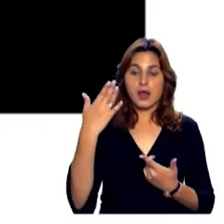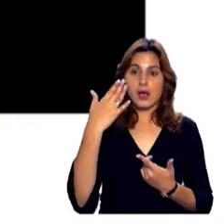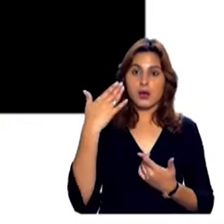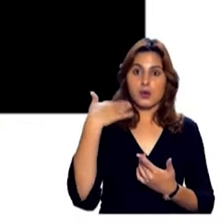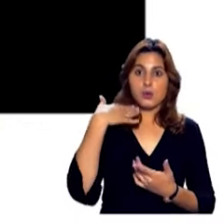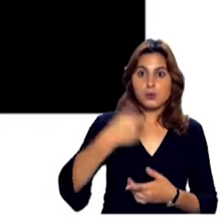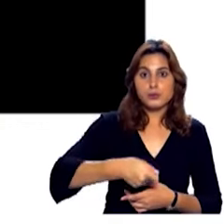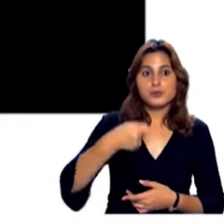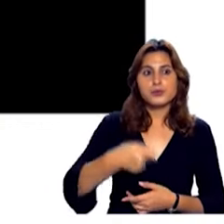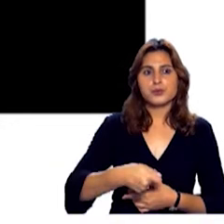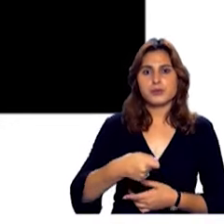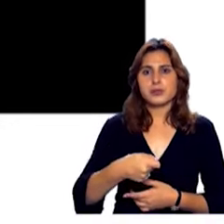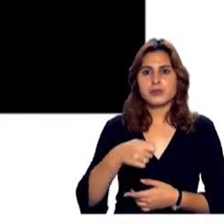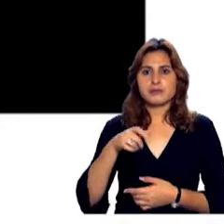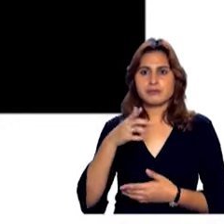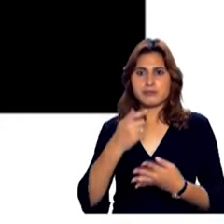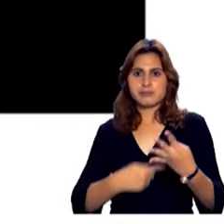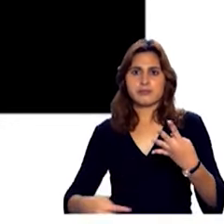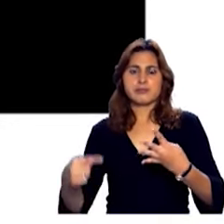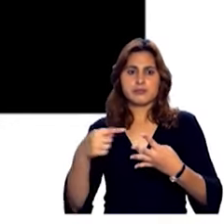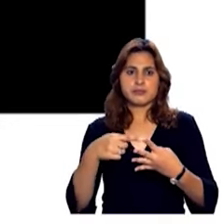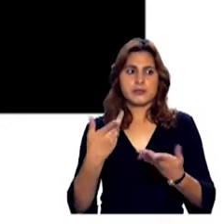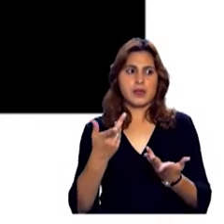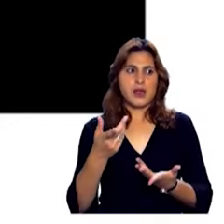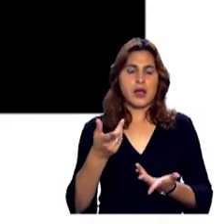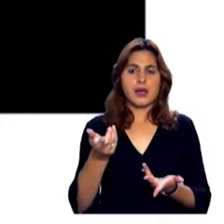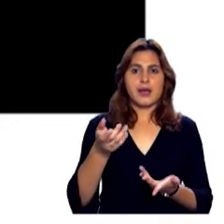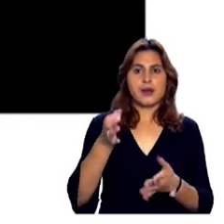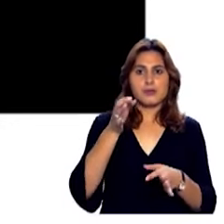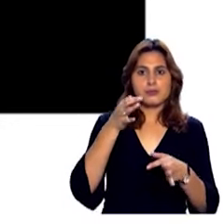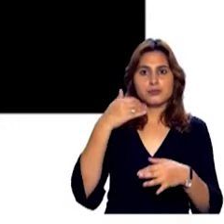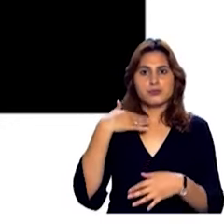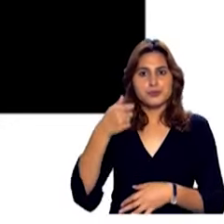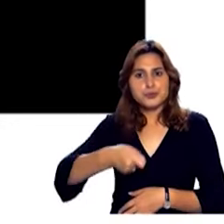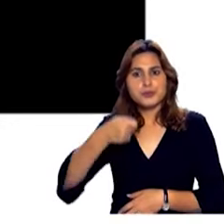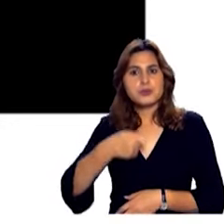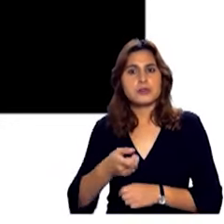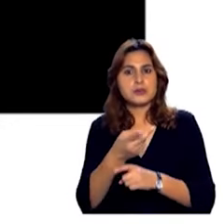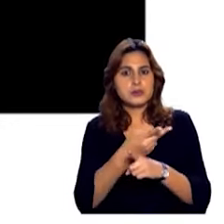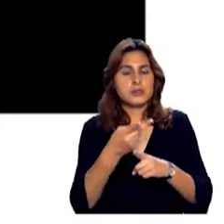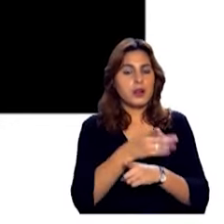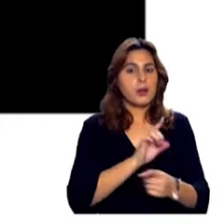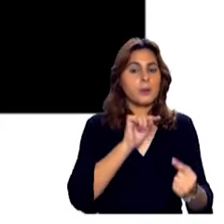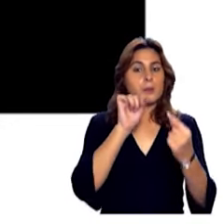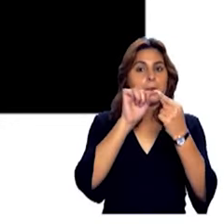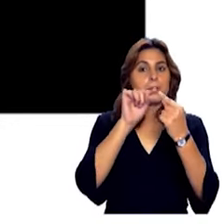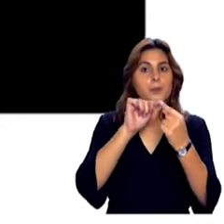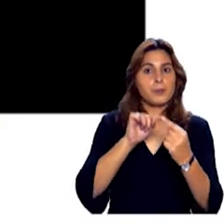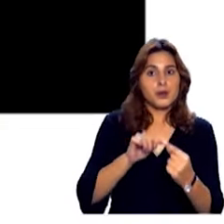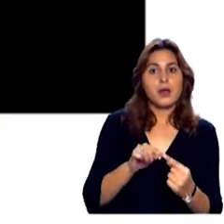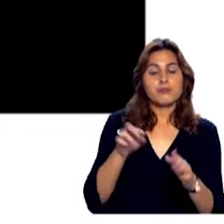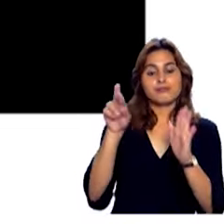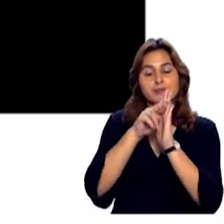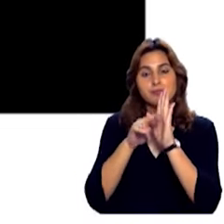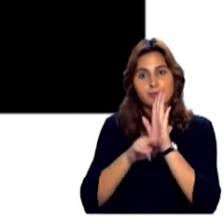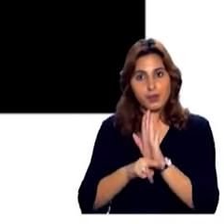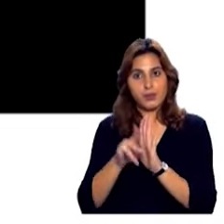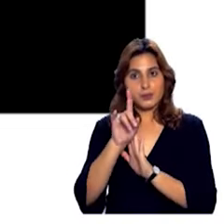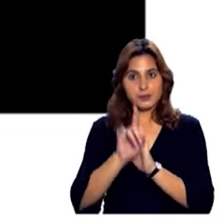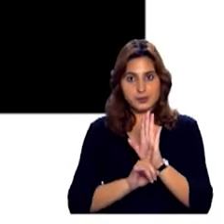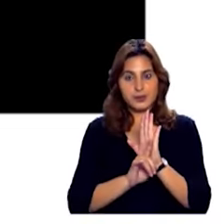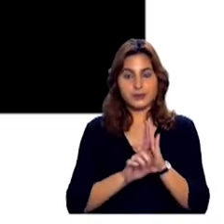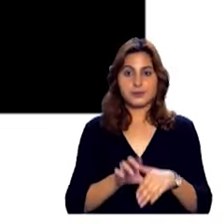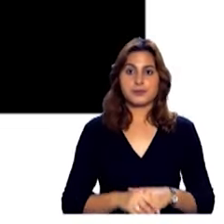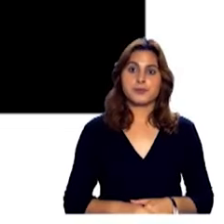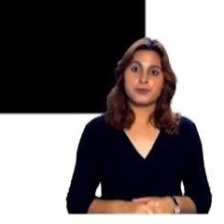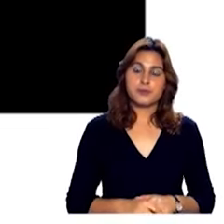cassazione c' un Giudice che controlla la corretta applicazione delle norme di diritto non a caso Il legislatore italiano non ha